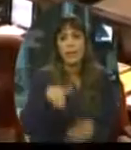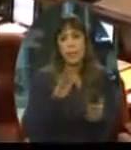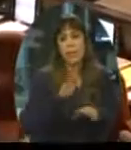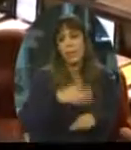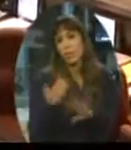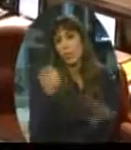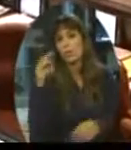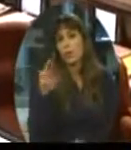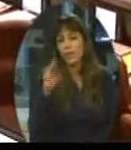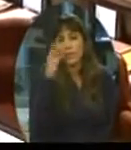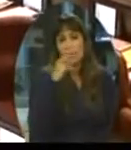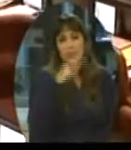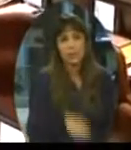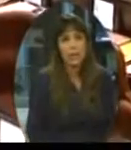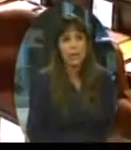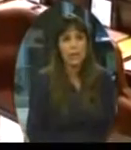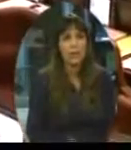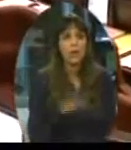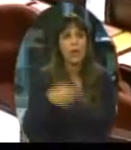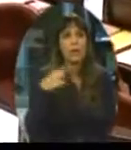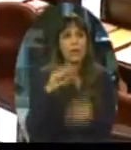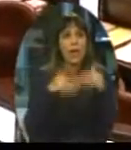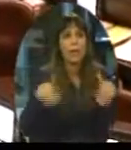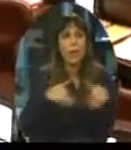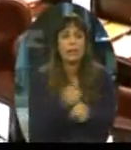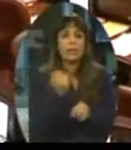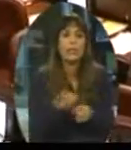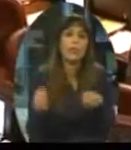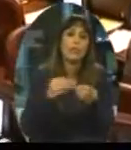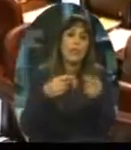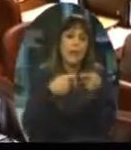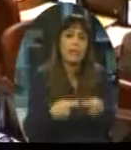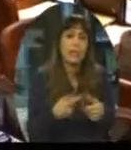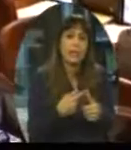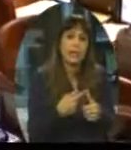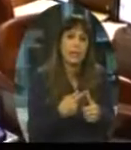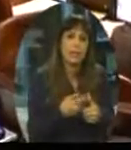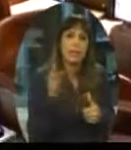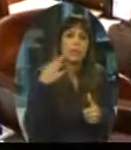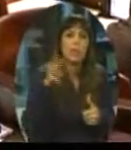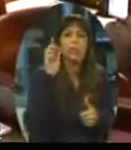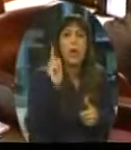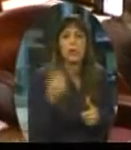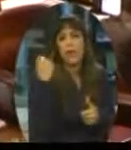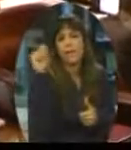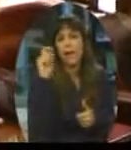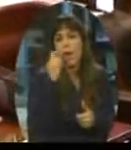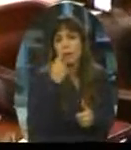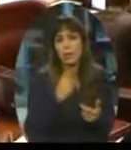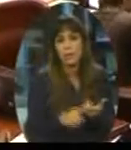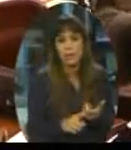בין היתר, הוא מורה על החמרת הגבלות על עיסוק נוסף של חברי הכנסת והחמרת הנישה על הפרה אתית. החוק